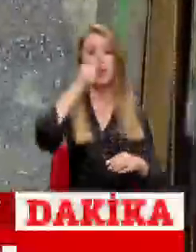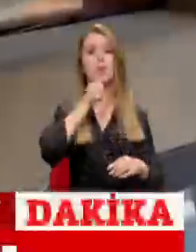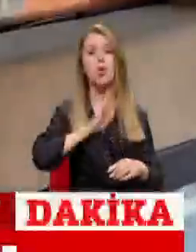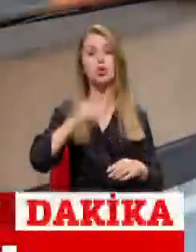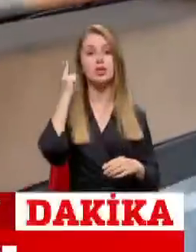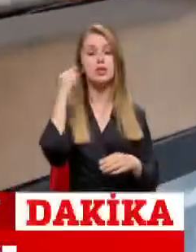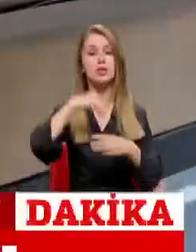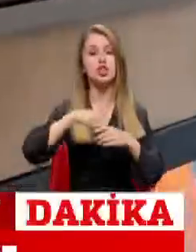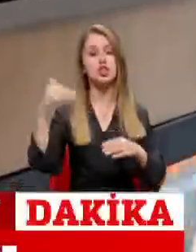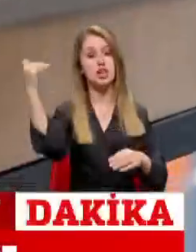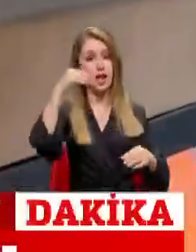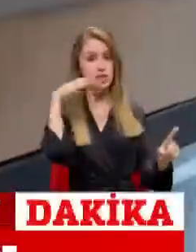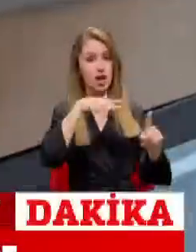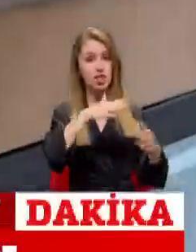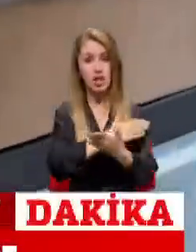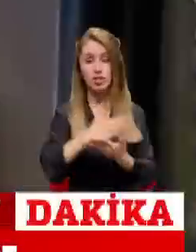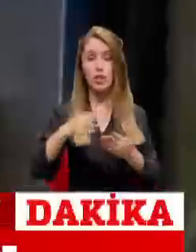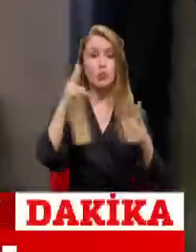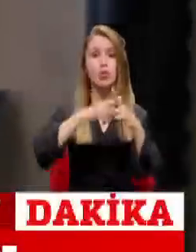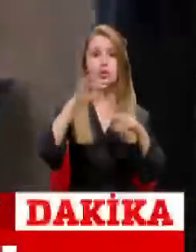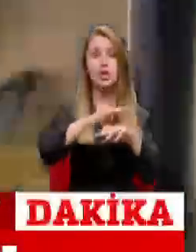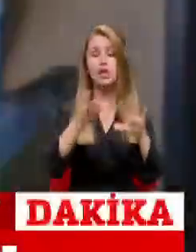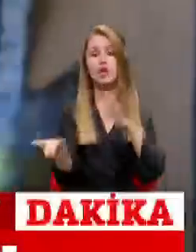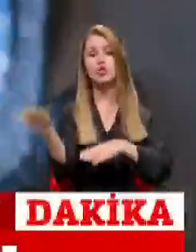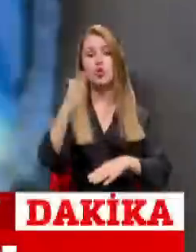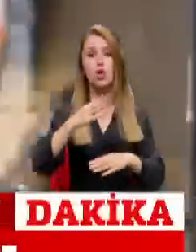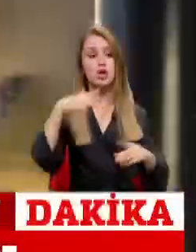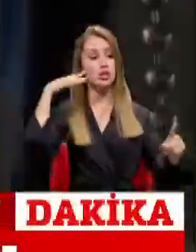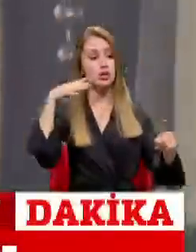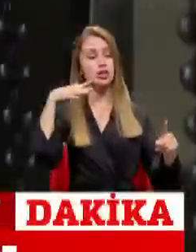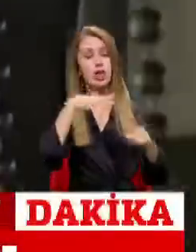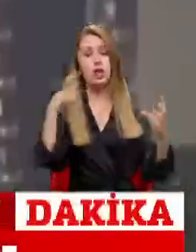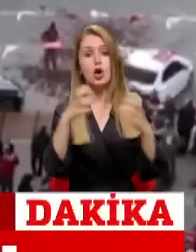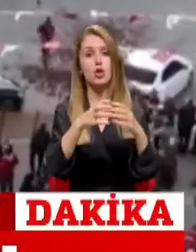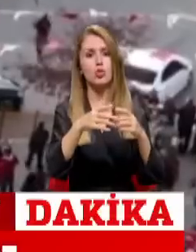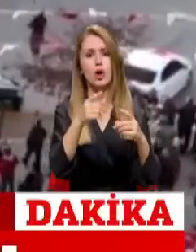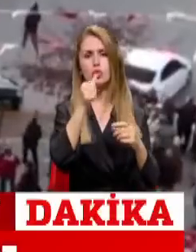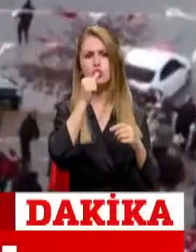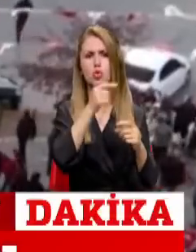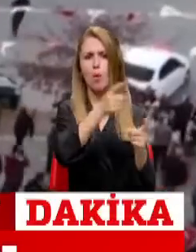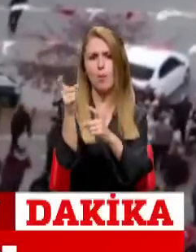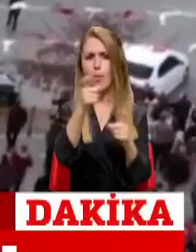dinlemeye gelenlere saldırılar sürüyordu. Polis dakikalar sonra saldırgan gruba su sıkmaya başladı.